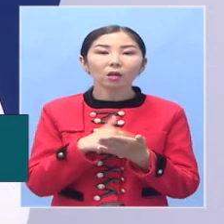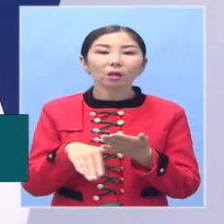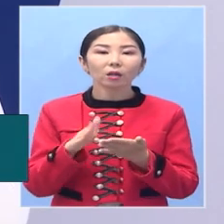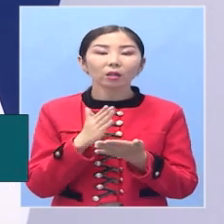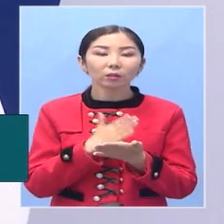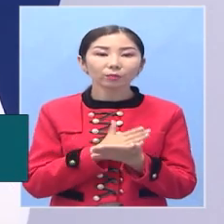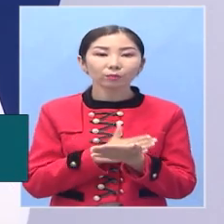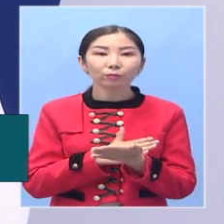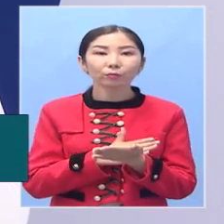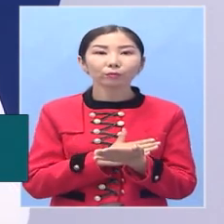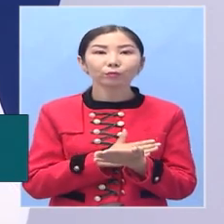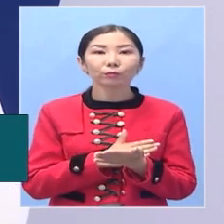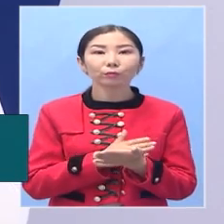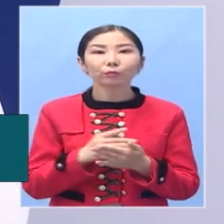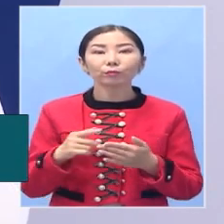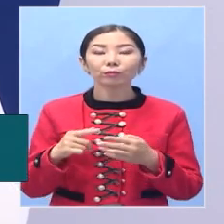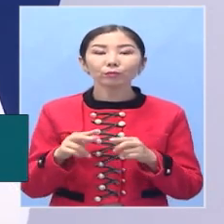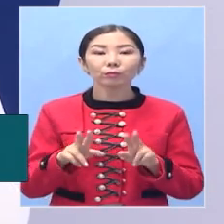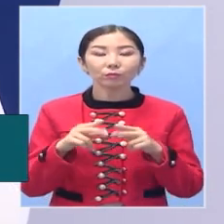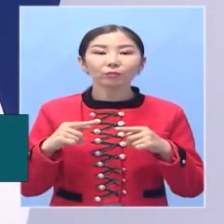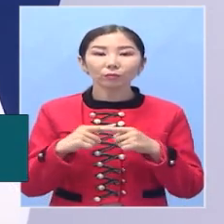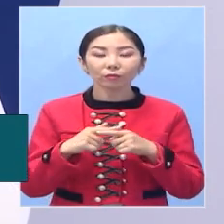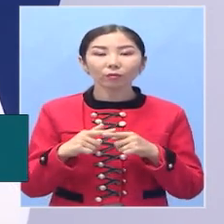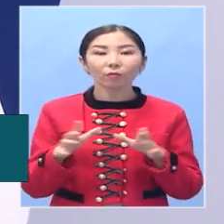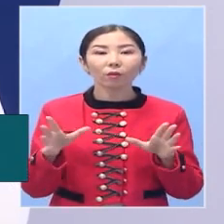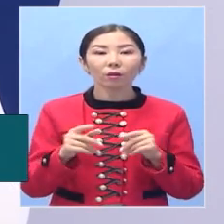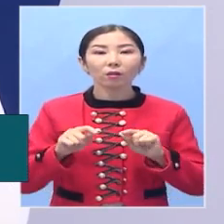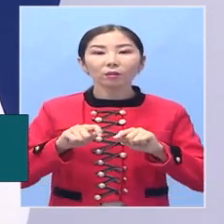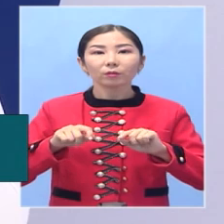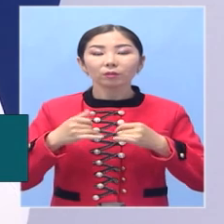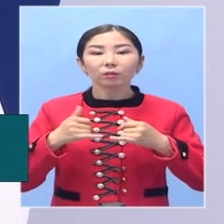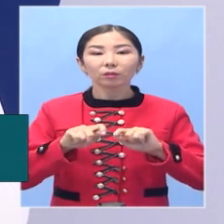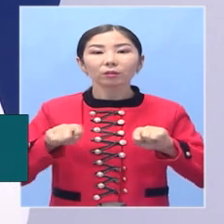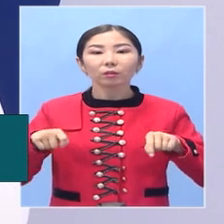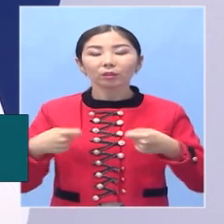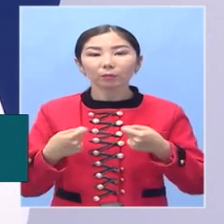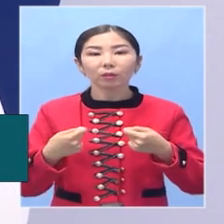жаңағы техникалар жаңағы сындырып не істеп кетіп жатады бордюрларды.